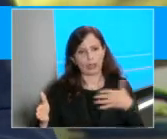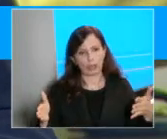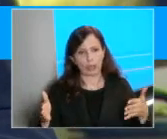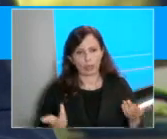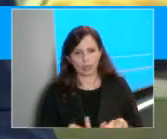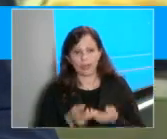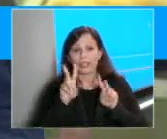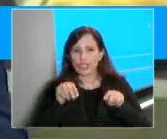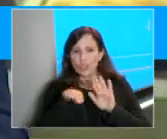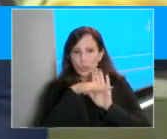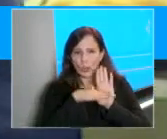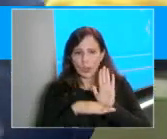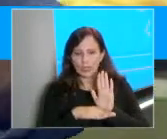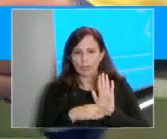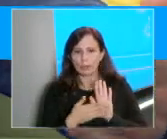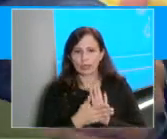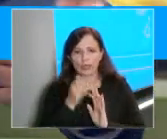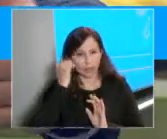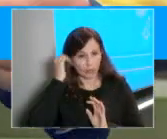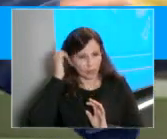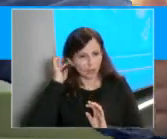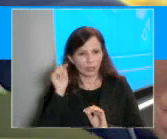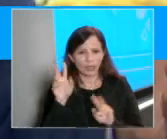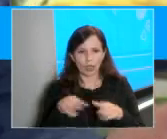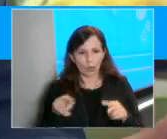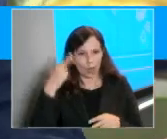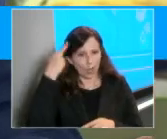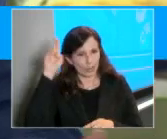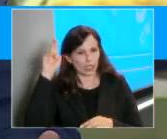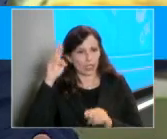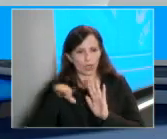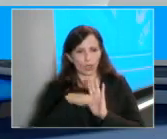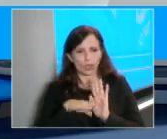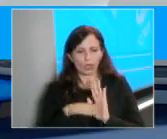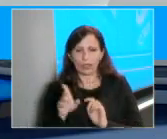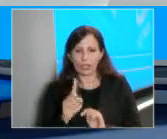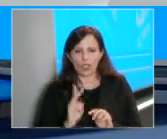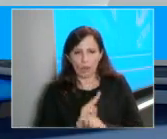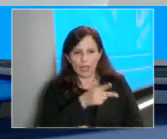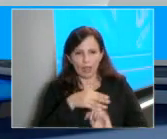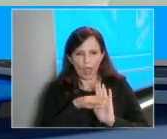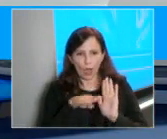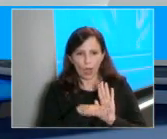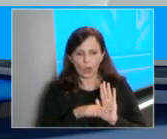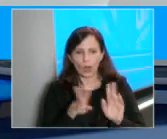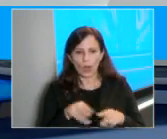ביותר. יש חוקים במדינה, יש חוקים. חוקים, מי שעובר על החוק לא יכול להיאחז בחוק כדי להישאר